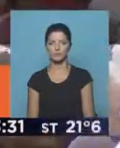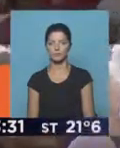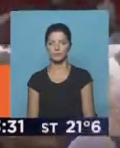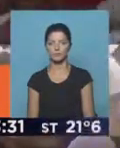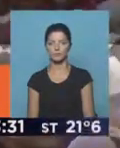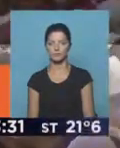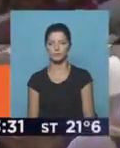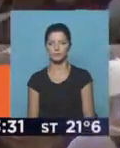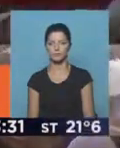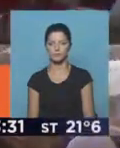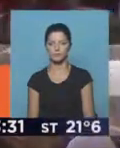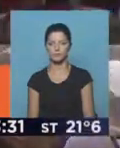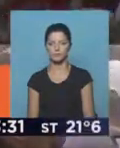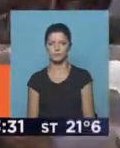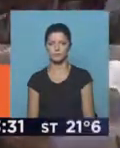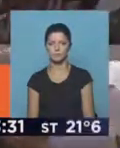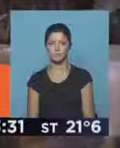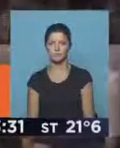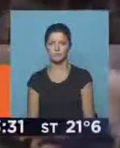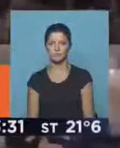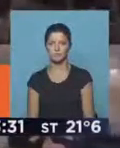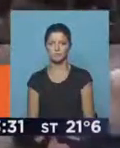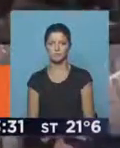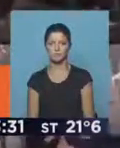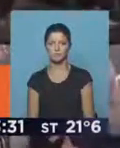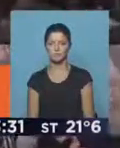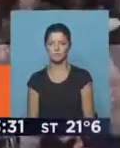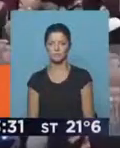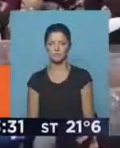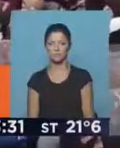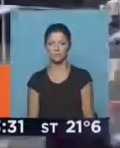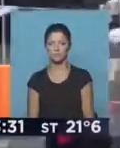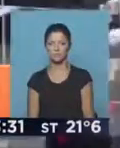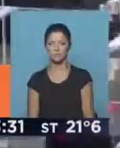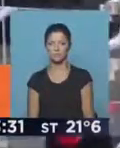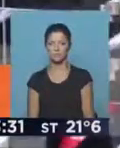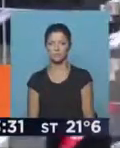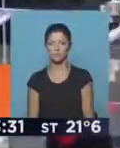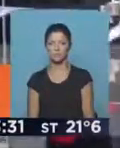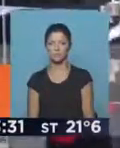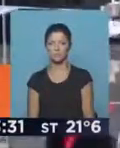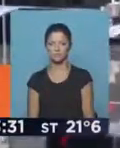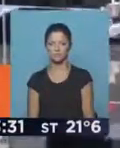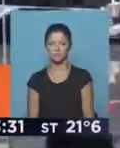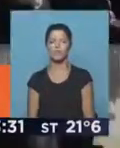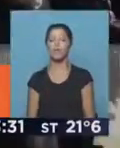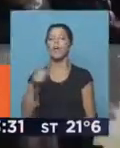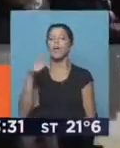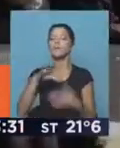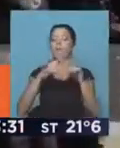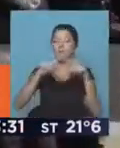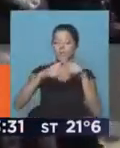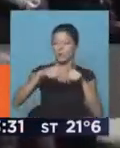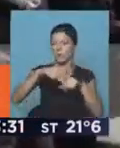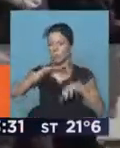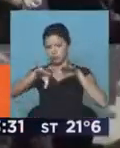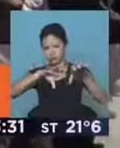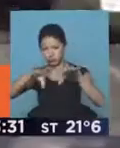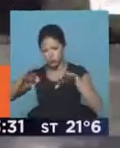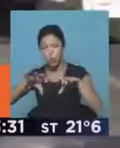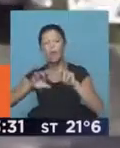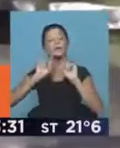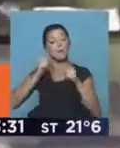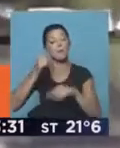noktası niteliği taşıdığını çok iyi biliyorlar. La fuerte polarización política reinante,